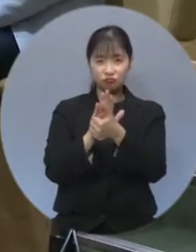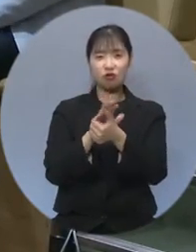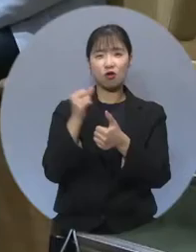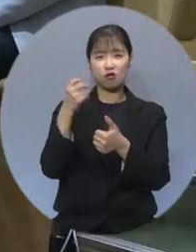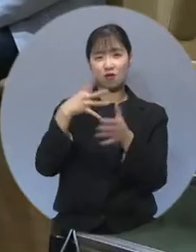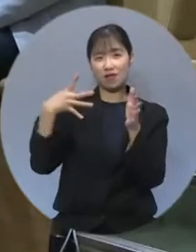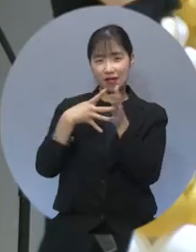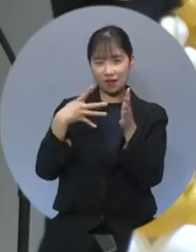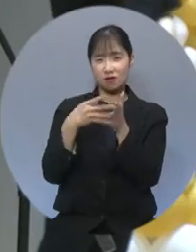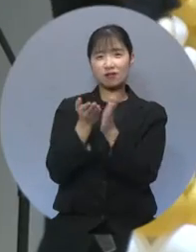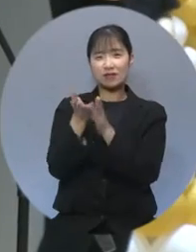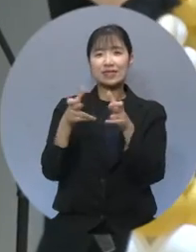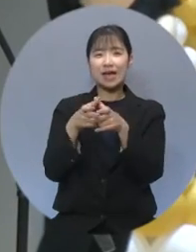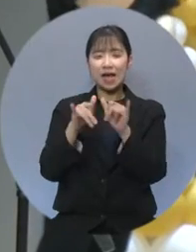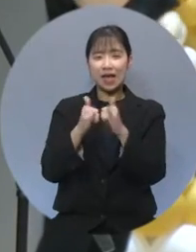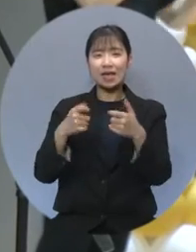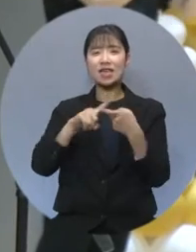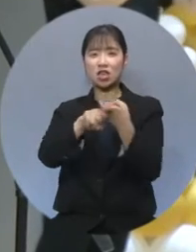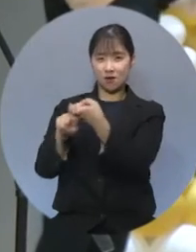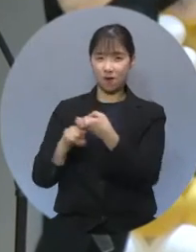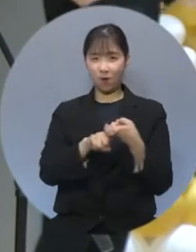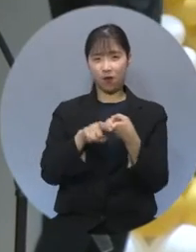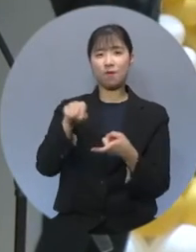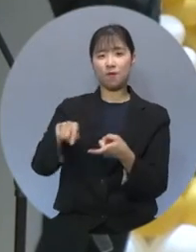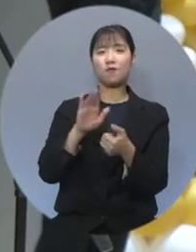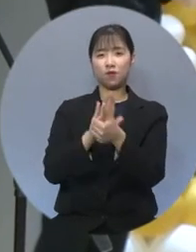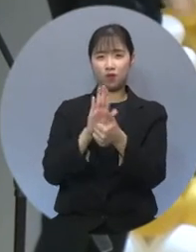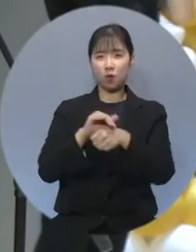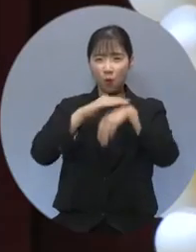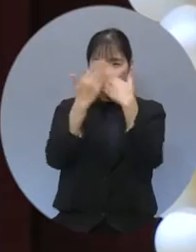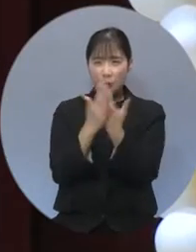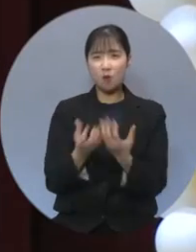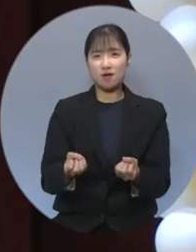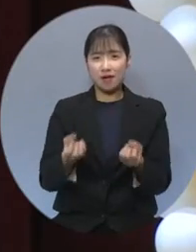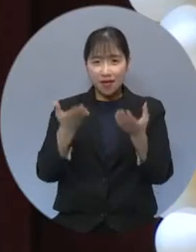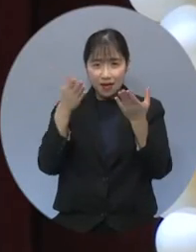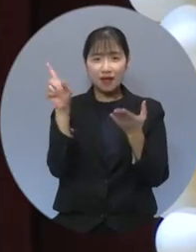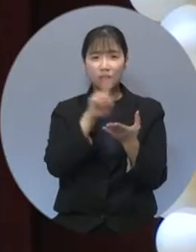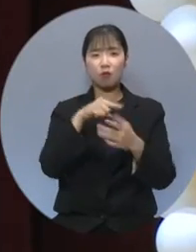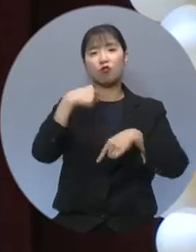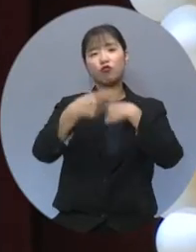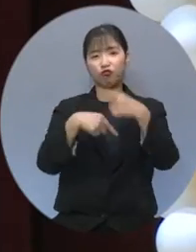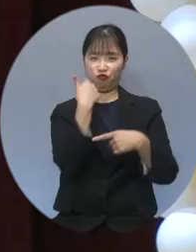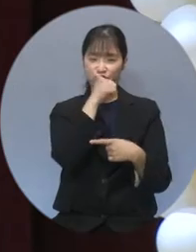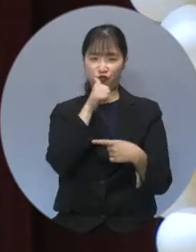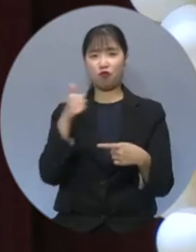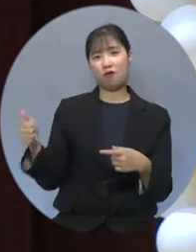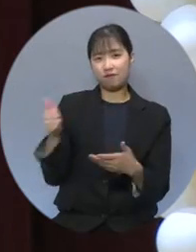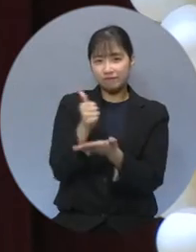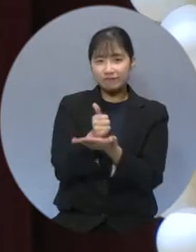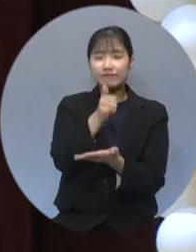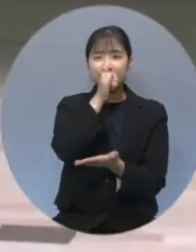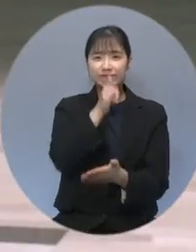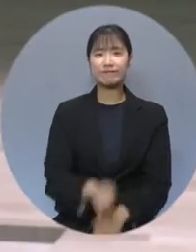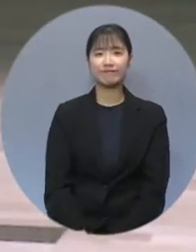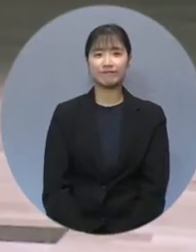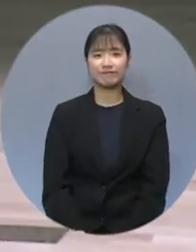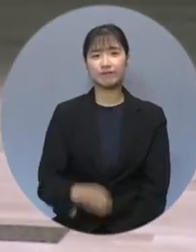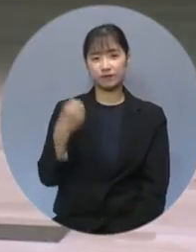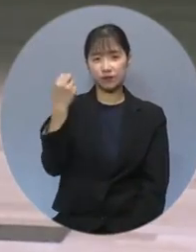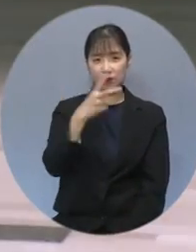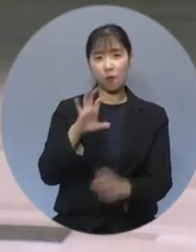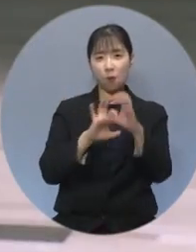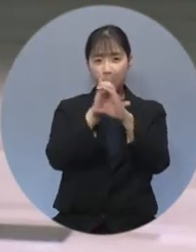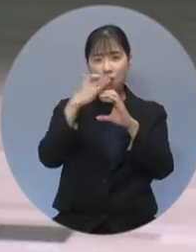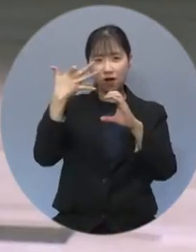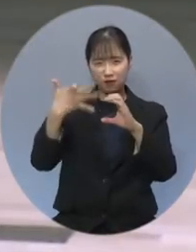사단법인 군산시 장애인연합회의 주관으로 열렸으며 모든 행사 진행은 수어 통역사가 함께했습니다. 또한